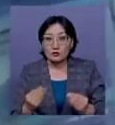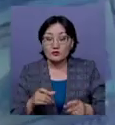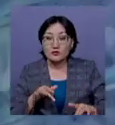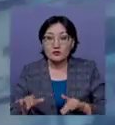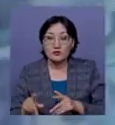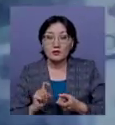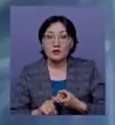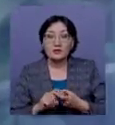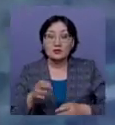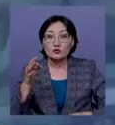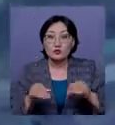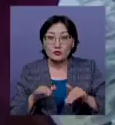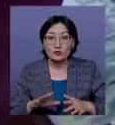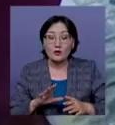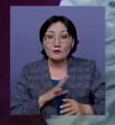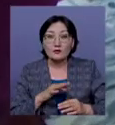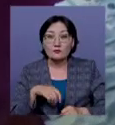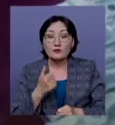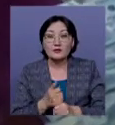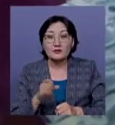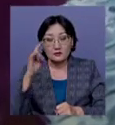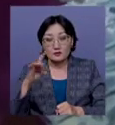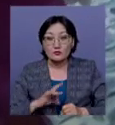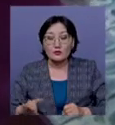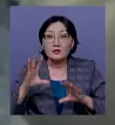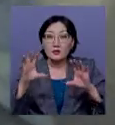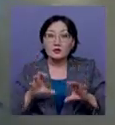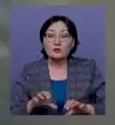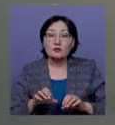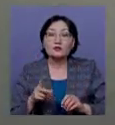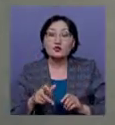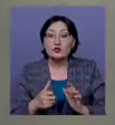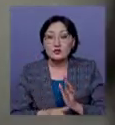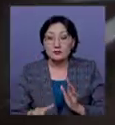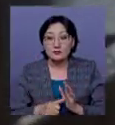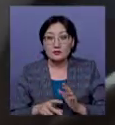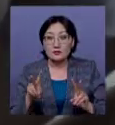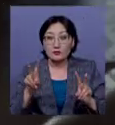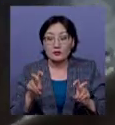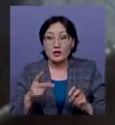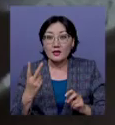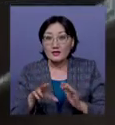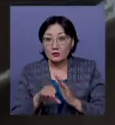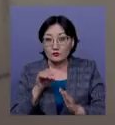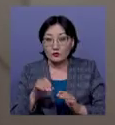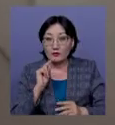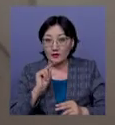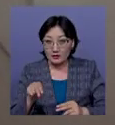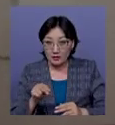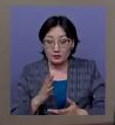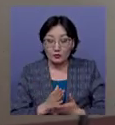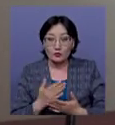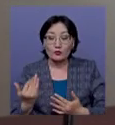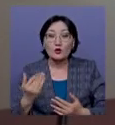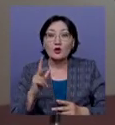қатысты сот үкімі шықты. Бас дәрігер Қазақстан Республикасы қылмыстық кодекстің 366 бабы 2 бөлімімен кінәлі деп танылып,